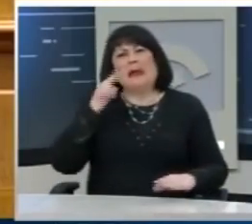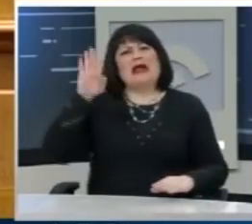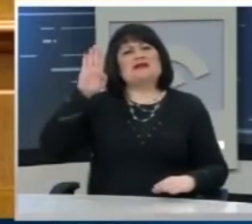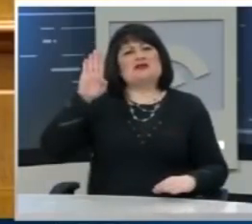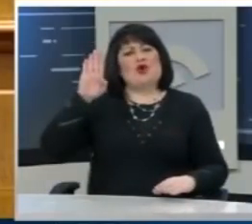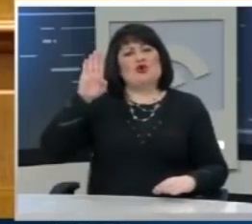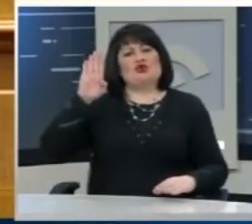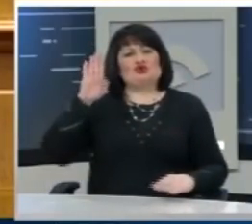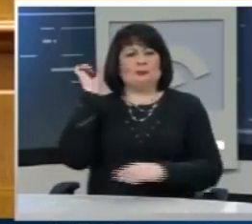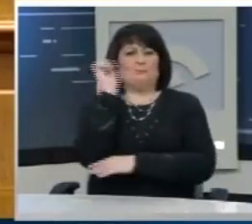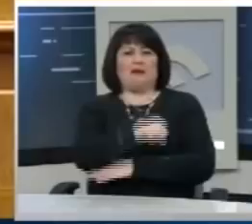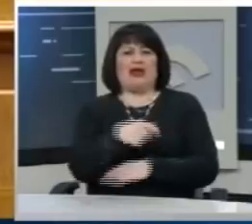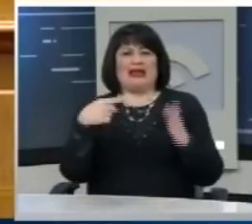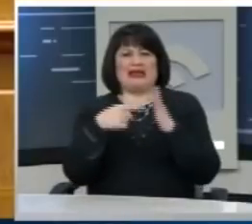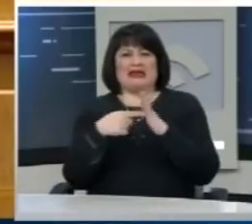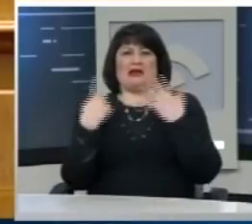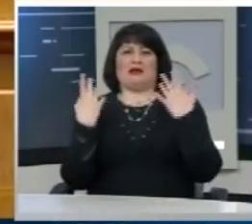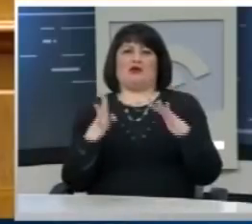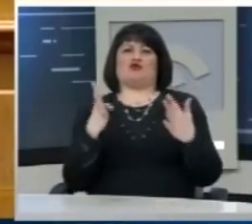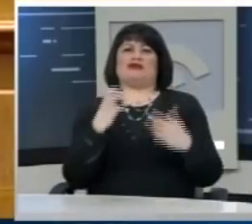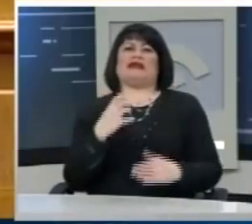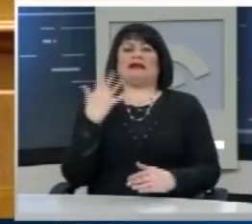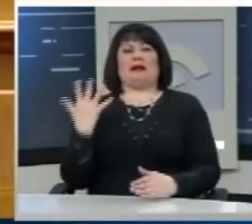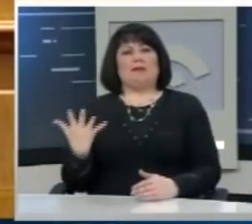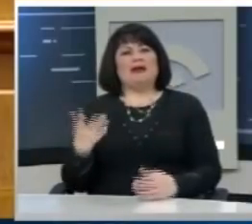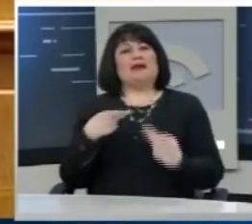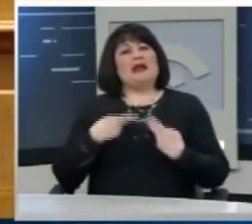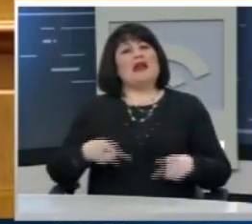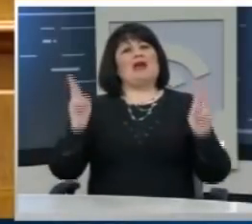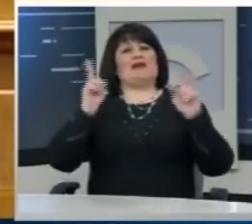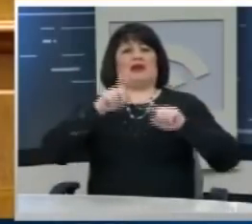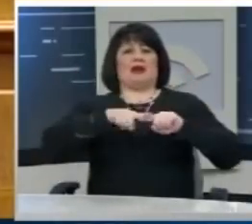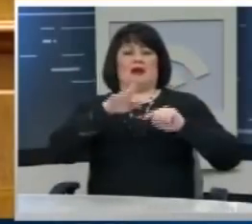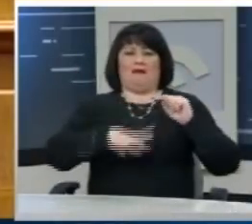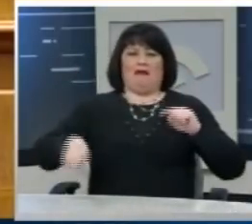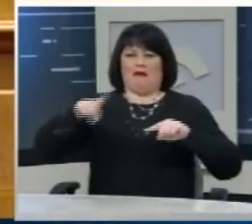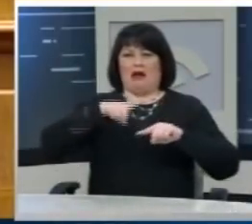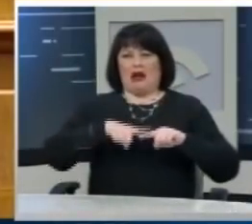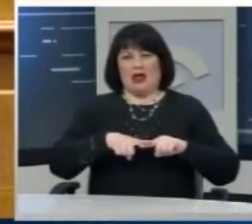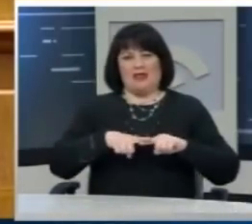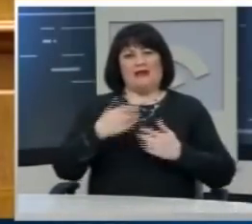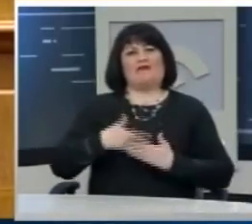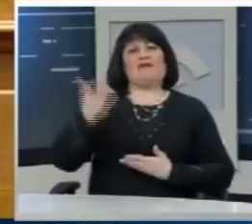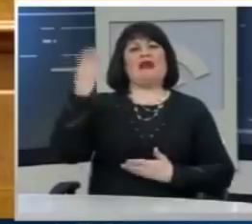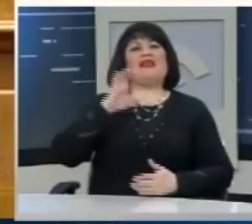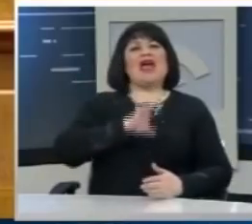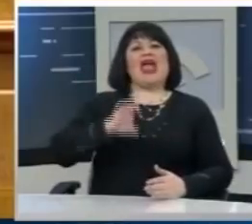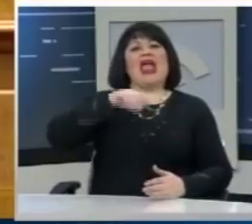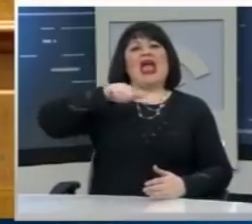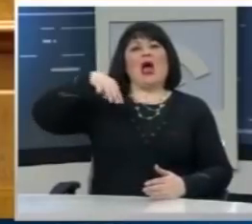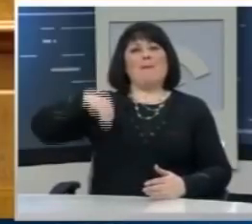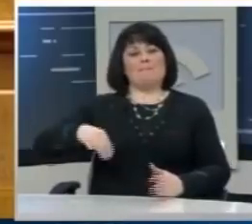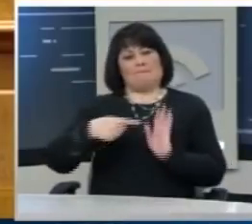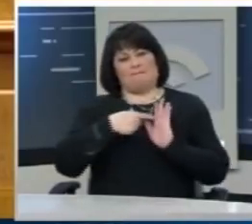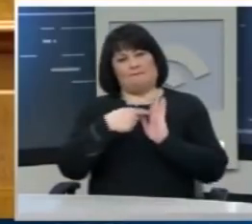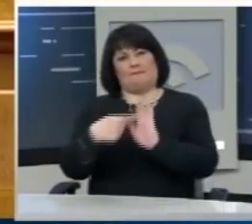ναζισμού το 1945 η Ελεύθερη Ελλάδα, η εφημερίδα του ΕΑΜ,